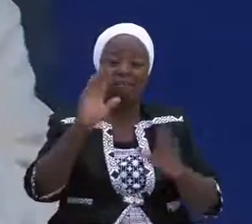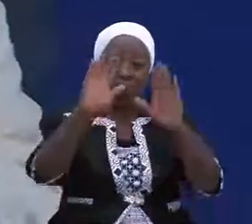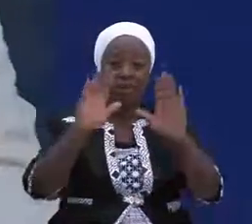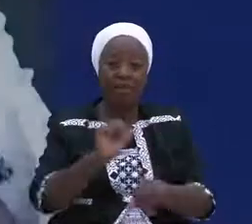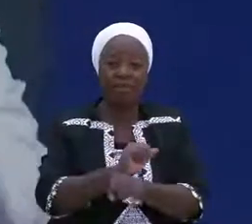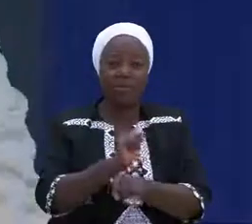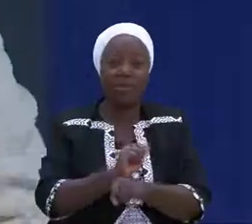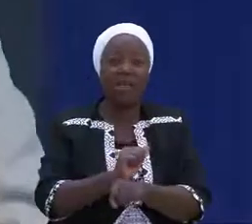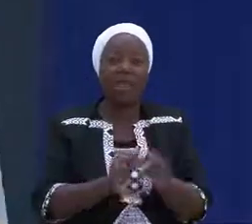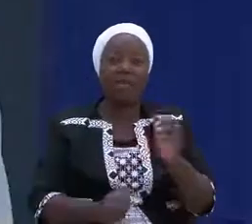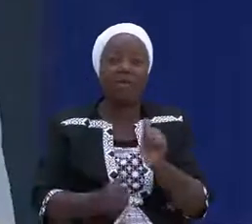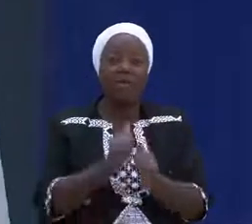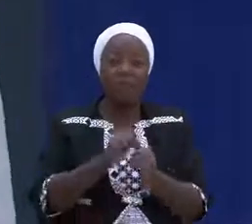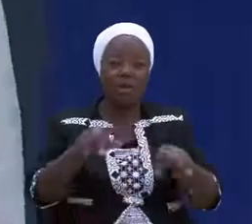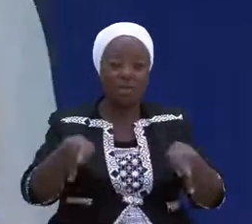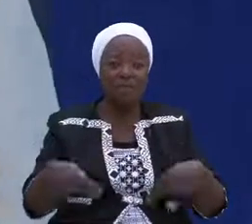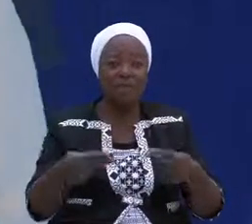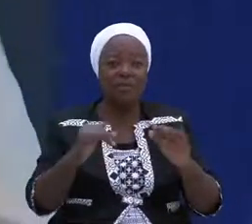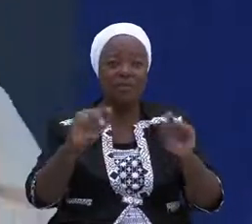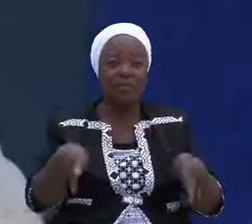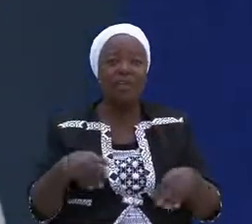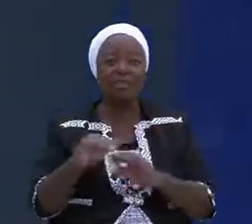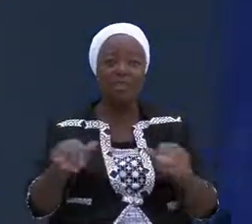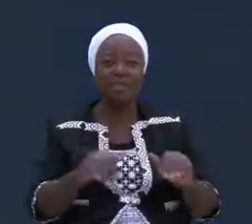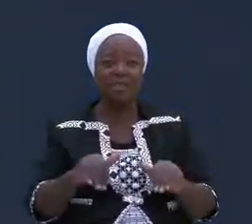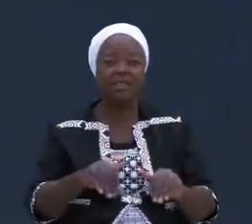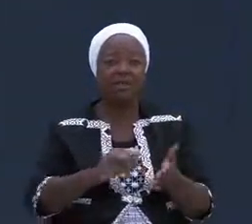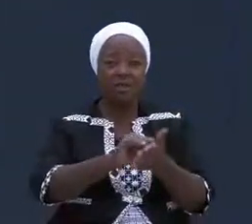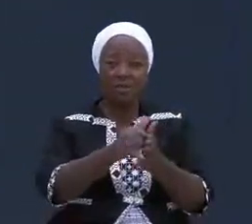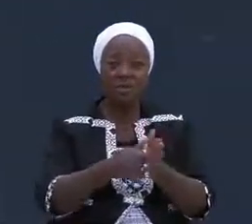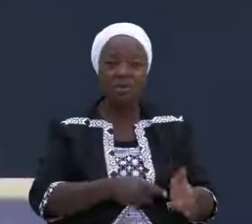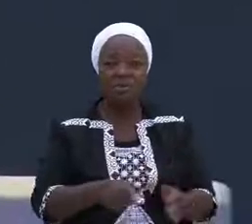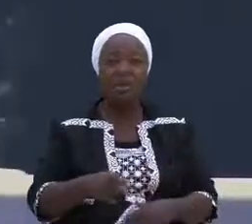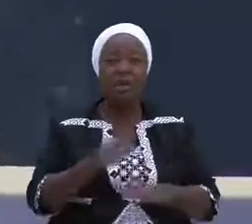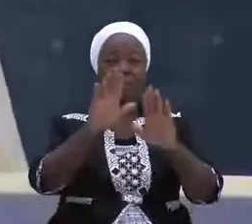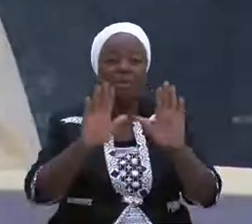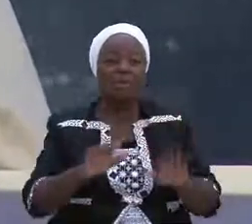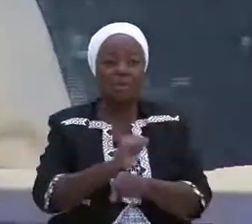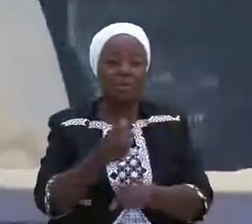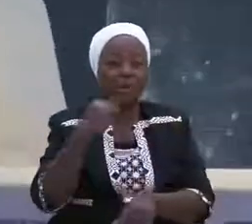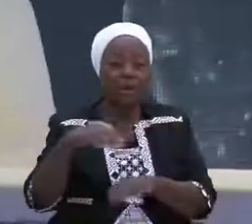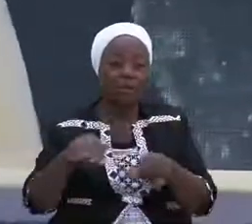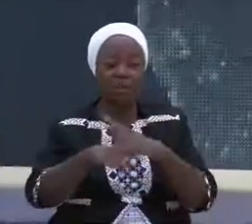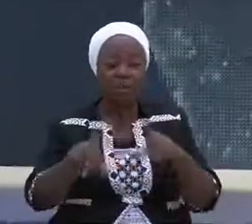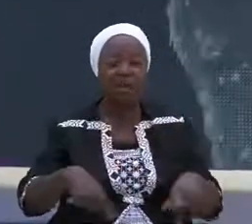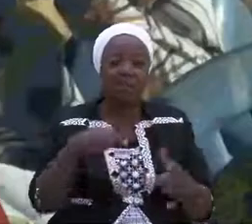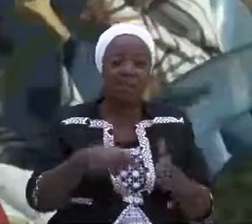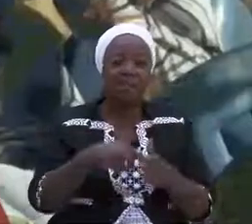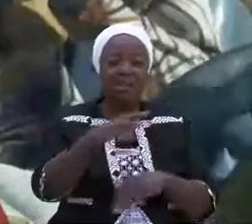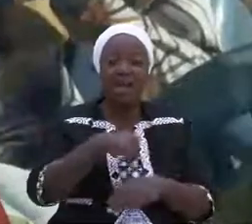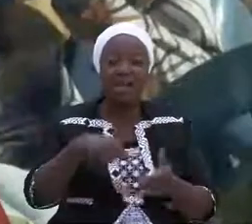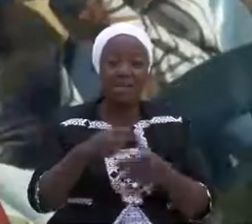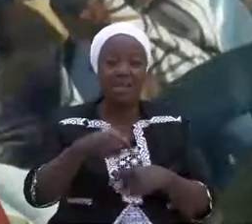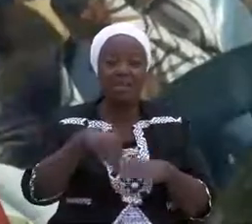Lorsqu'elles apprirent et virent les miracles qu'ils faisaient, ces miracles étaient accomplis. Et dans ta vie ce soir,